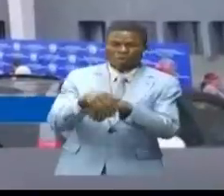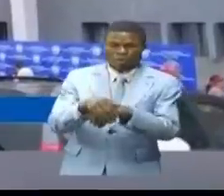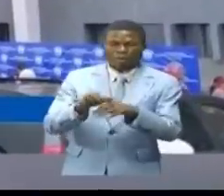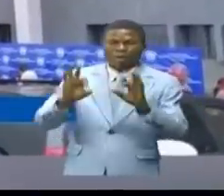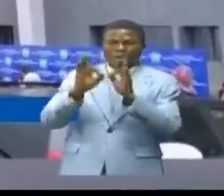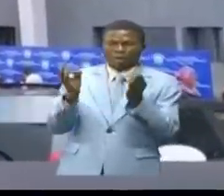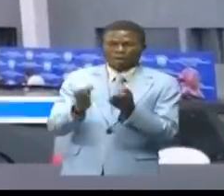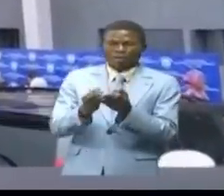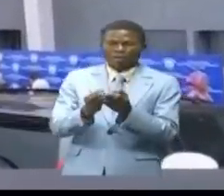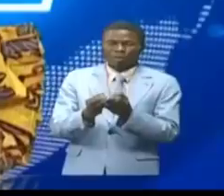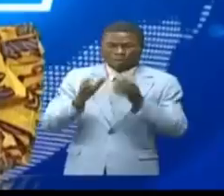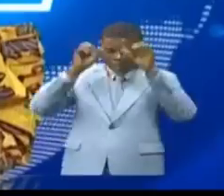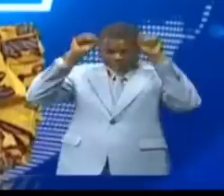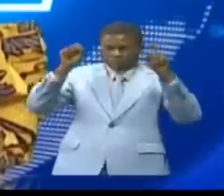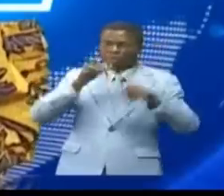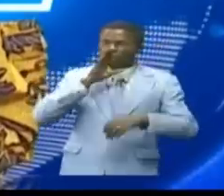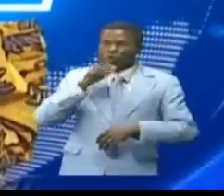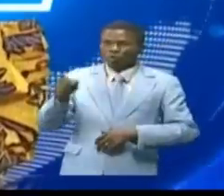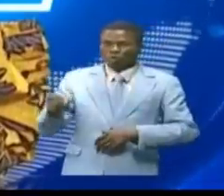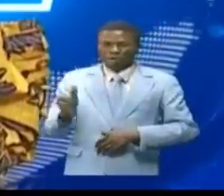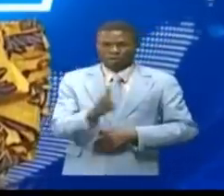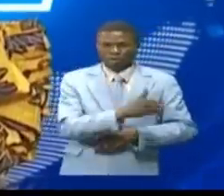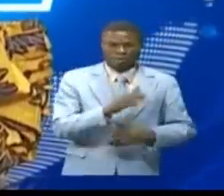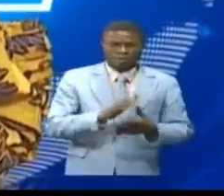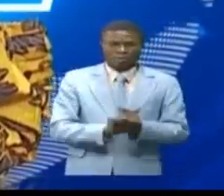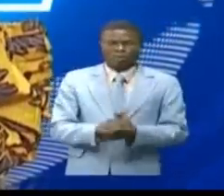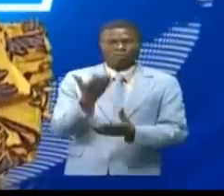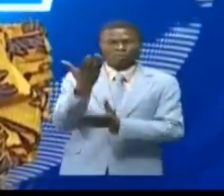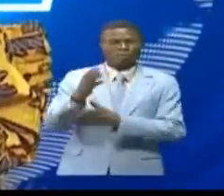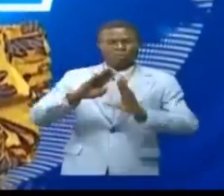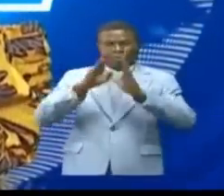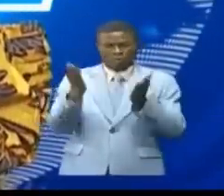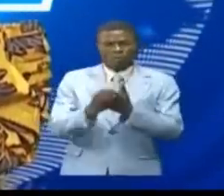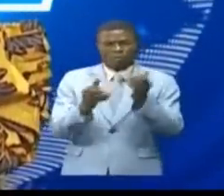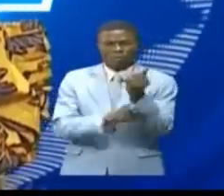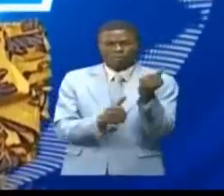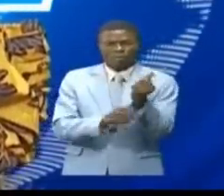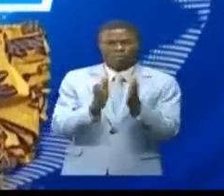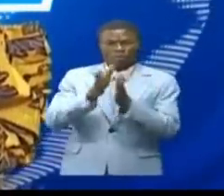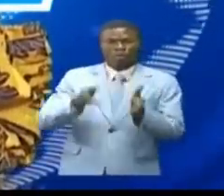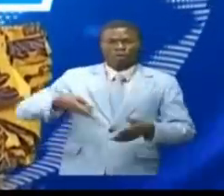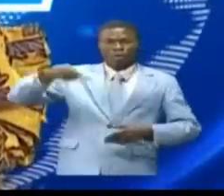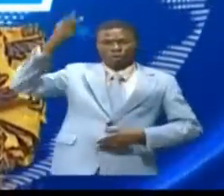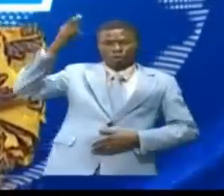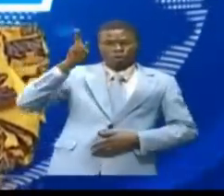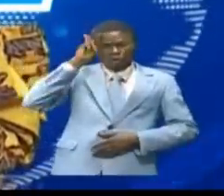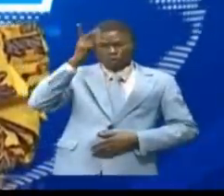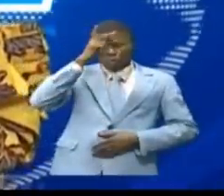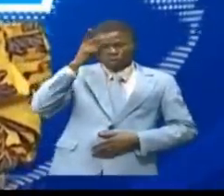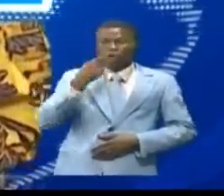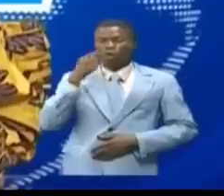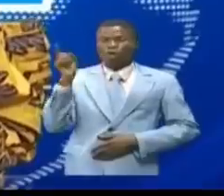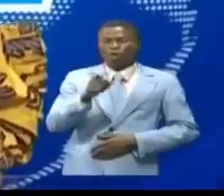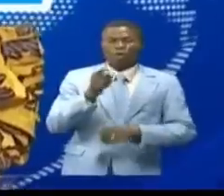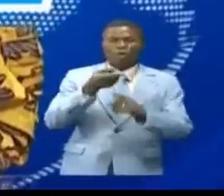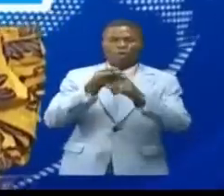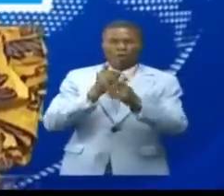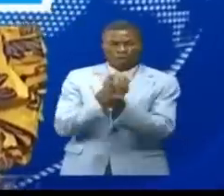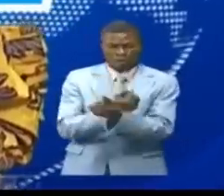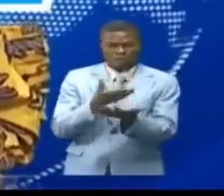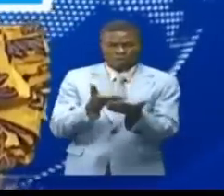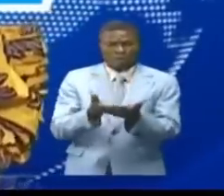famille présidentielle. Appel à la mobilisation générale dans les Haut-Katanga. Le mot d'ordre a également été